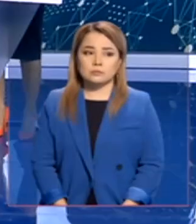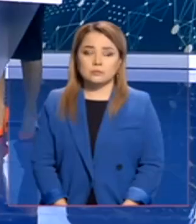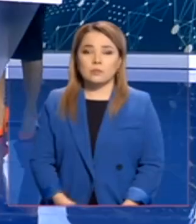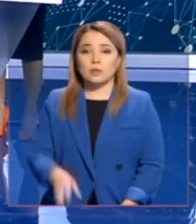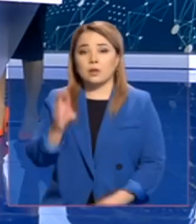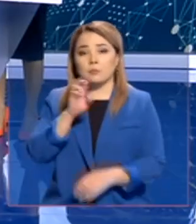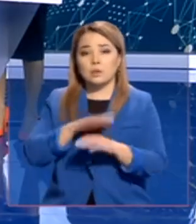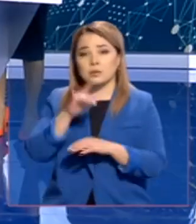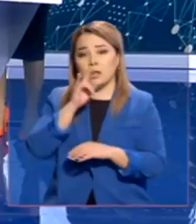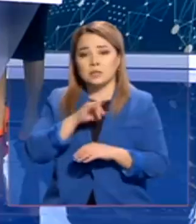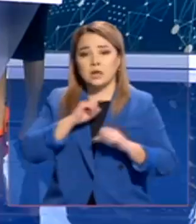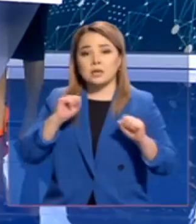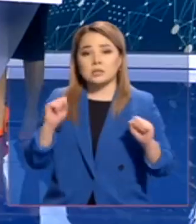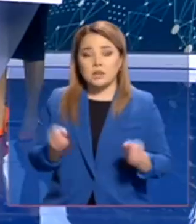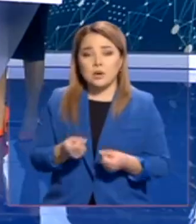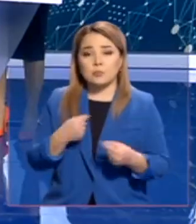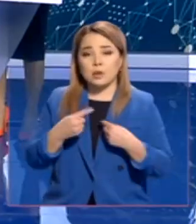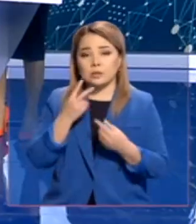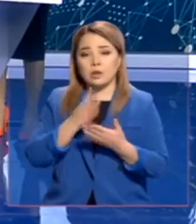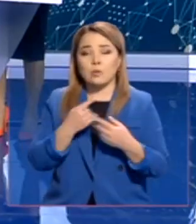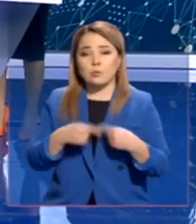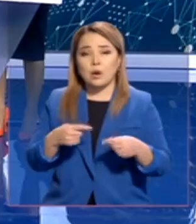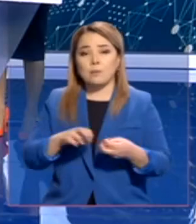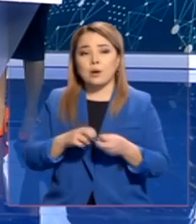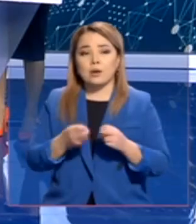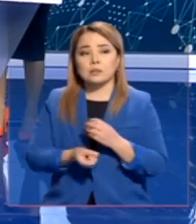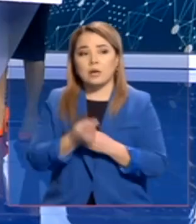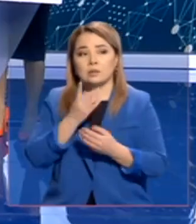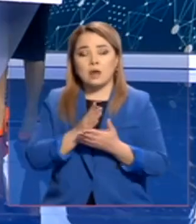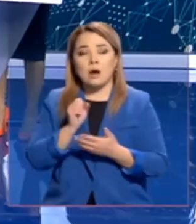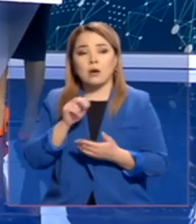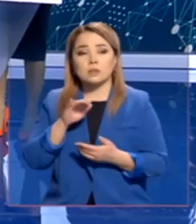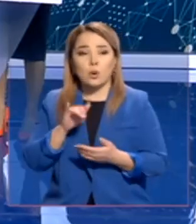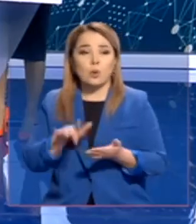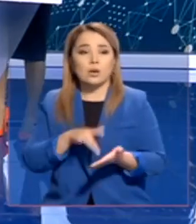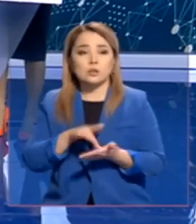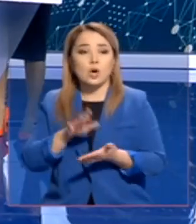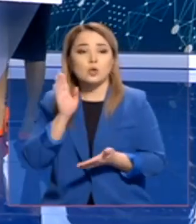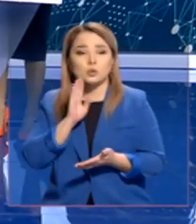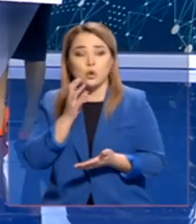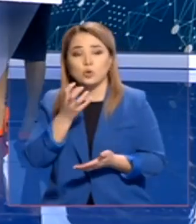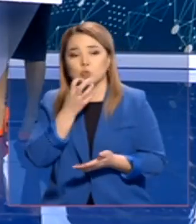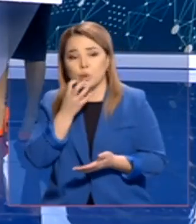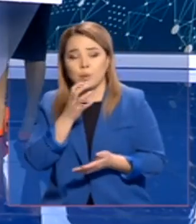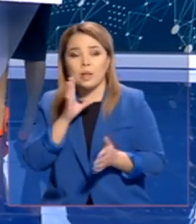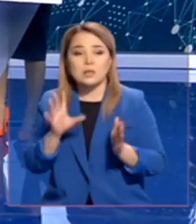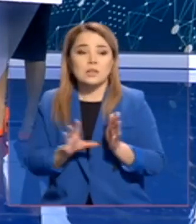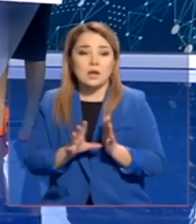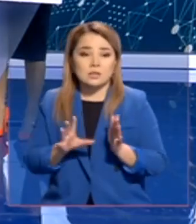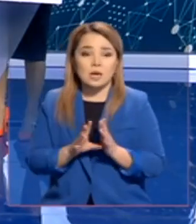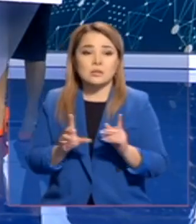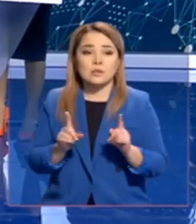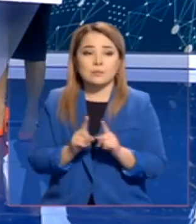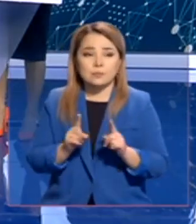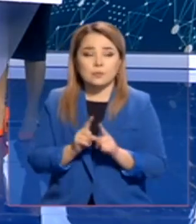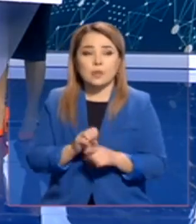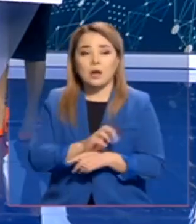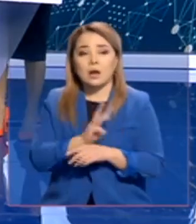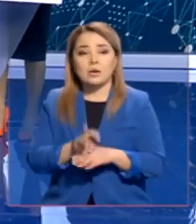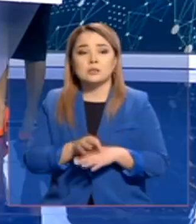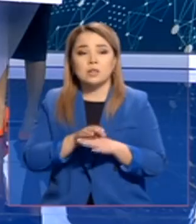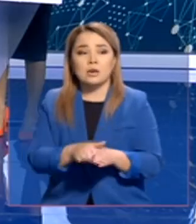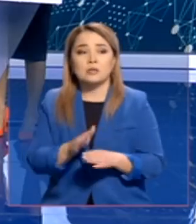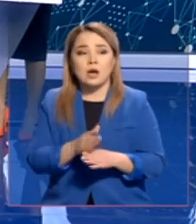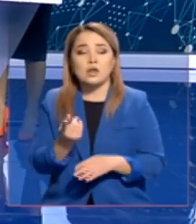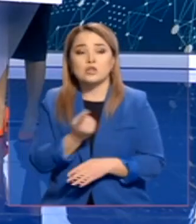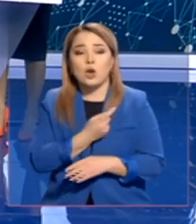Батыс Қазақстанда да қысқа қарны мініп өзге проблема шықты. Ақтау қаласын сумен, жылумен және электроэнергиясымен қамтамасыз